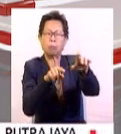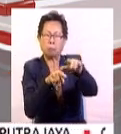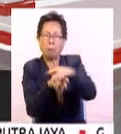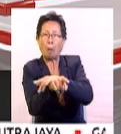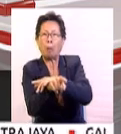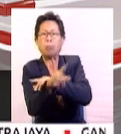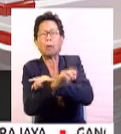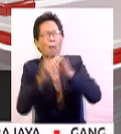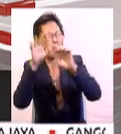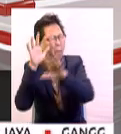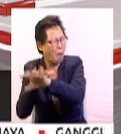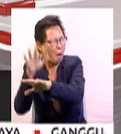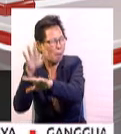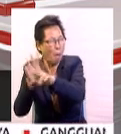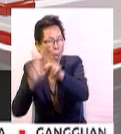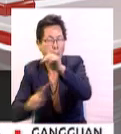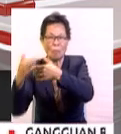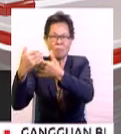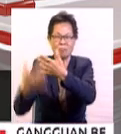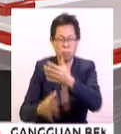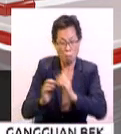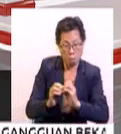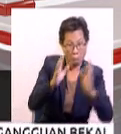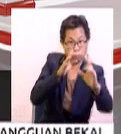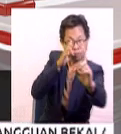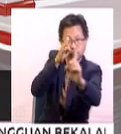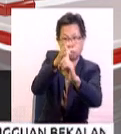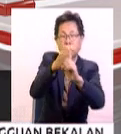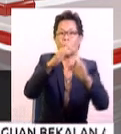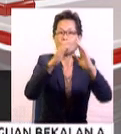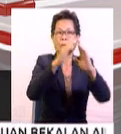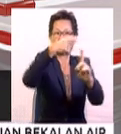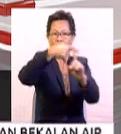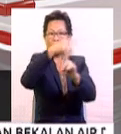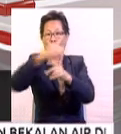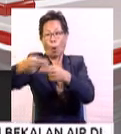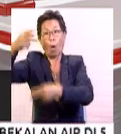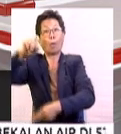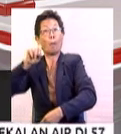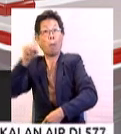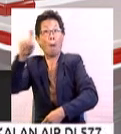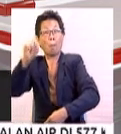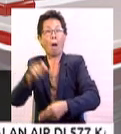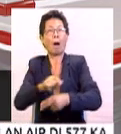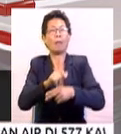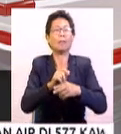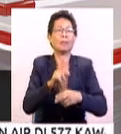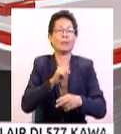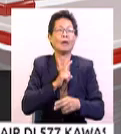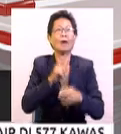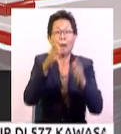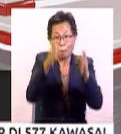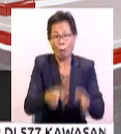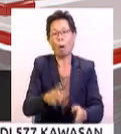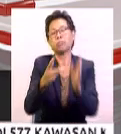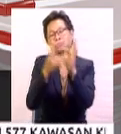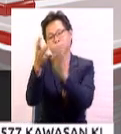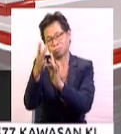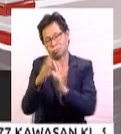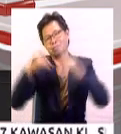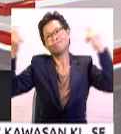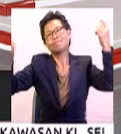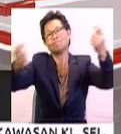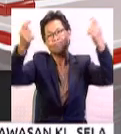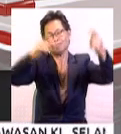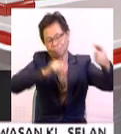terbunuh dan ratusan lagi cedera. Letupan menyasarkan gereja dan hotel mewah ketika penganut agama Kristian mengadakan satu